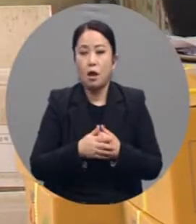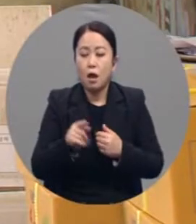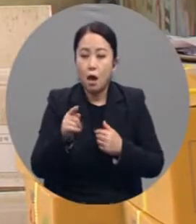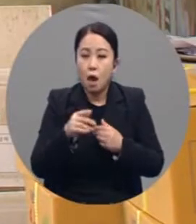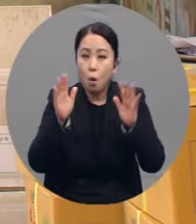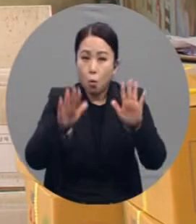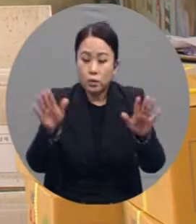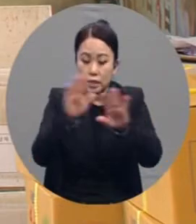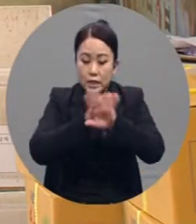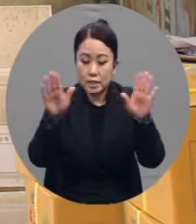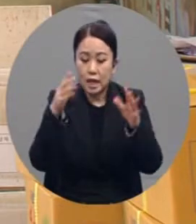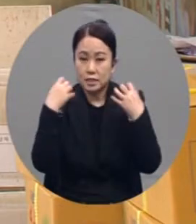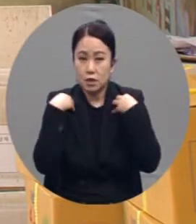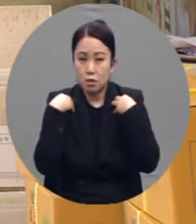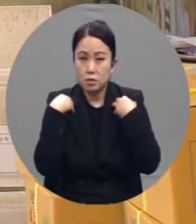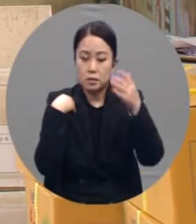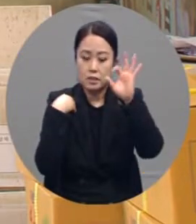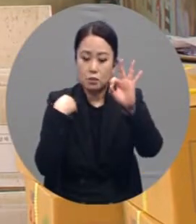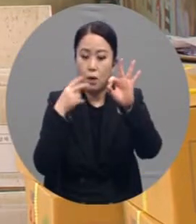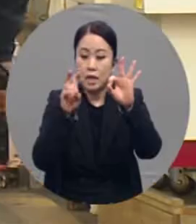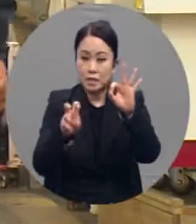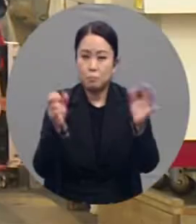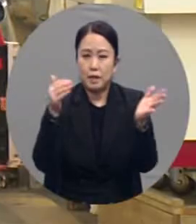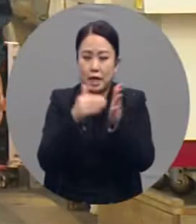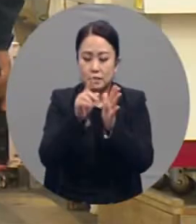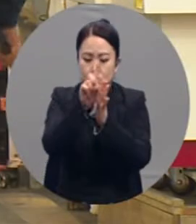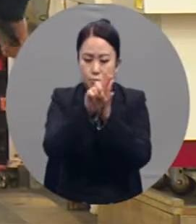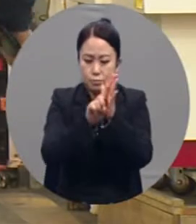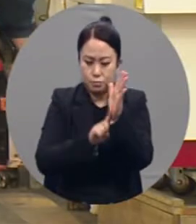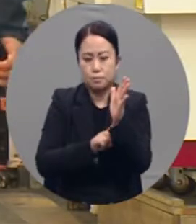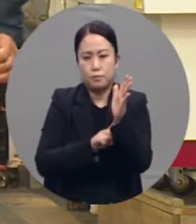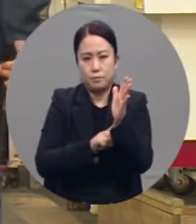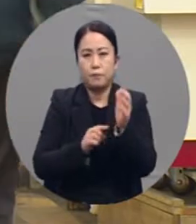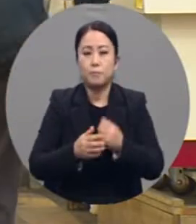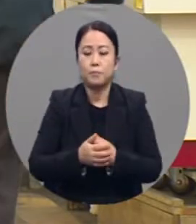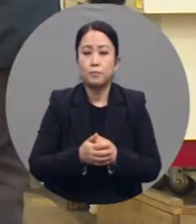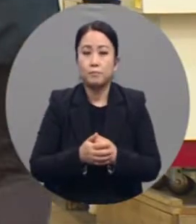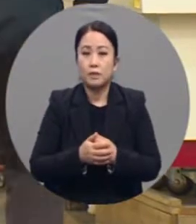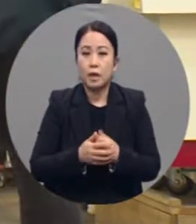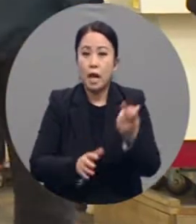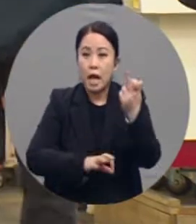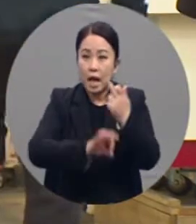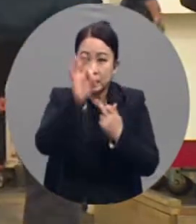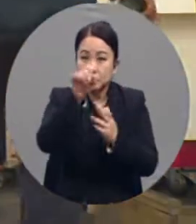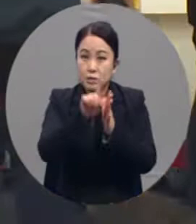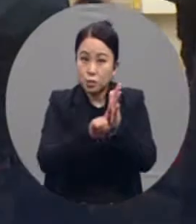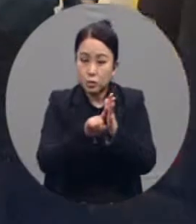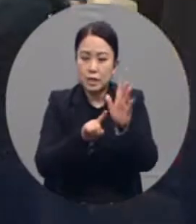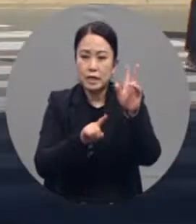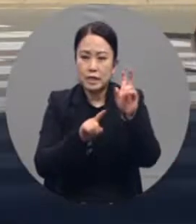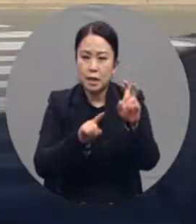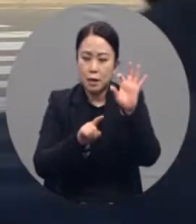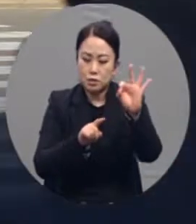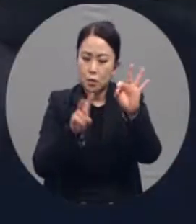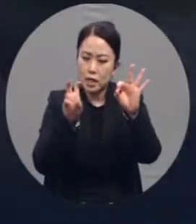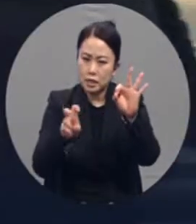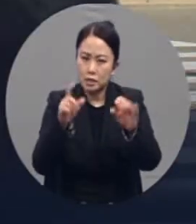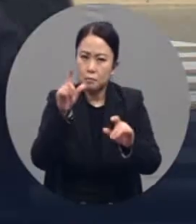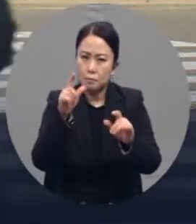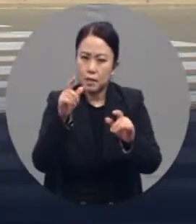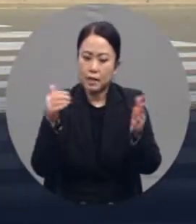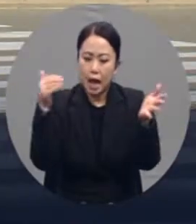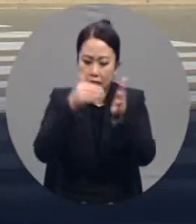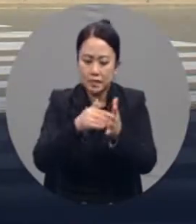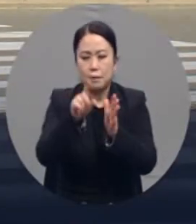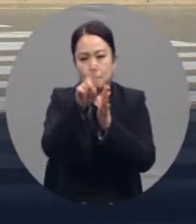기상청은 오는 20일까지 기온이 계속 낮아질 것으로 내다봤습니다 아침 기온은 20일까지 평년보다 낫겠습니다